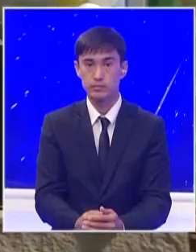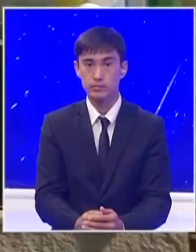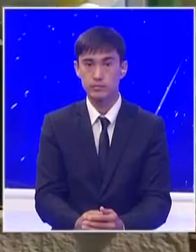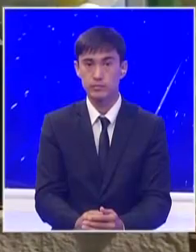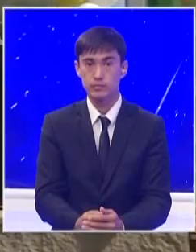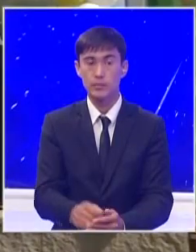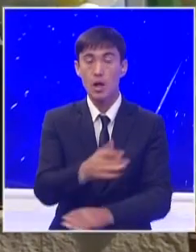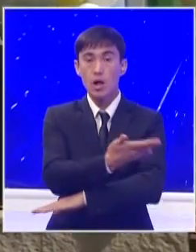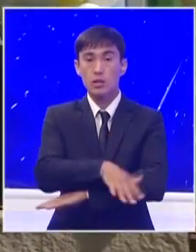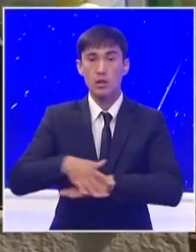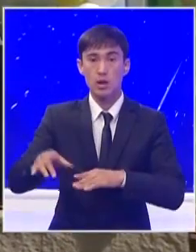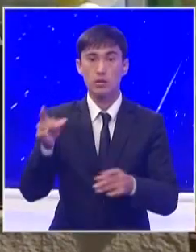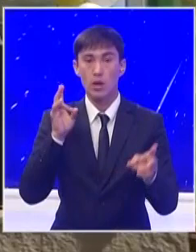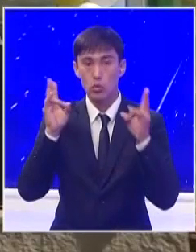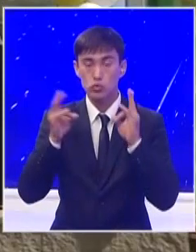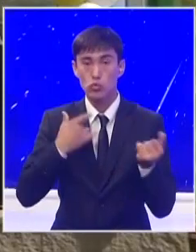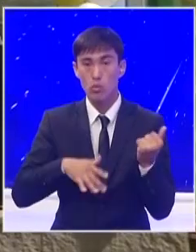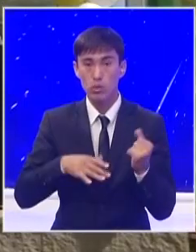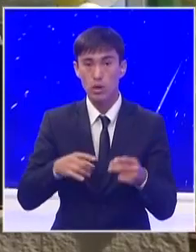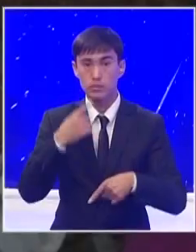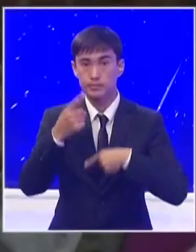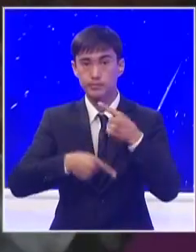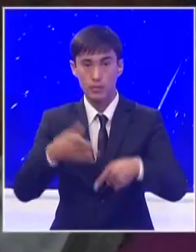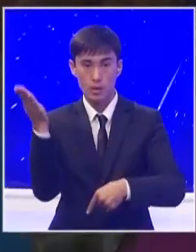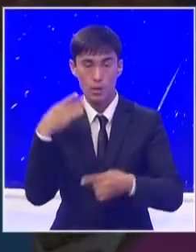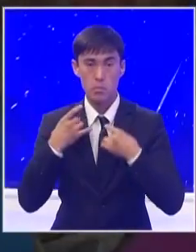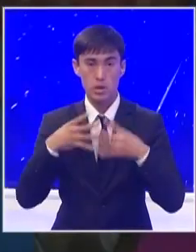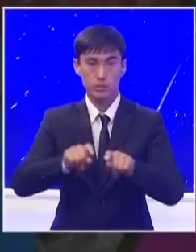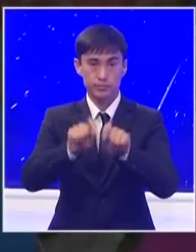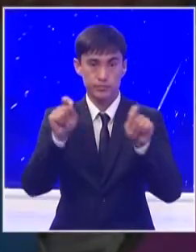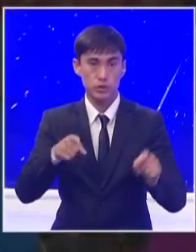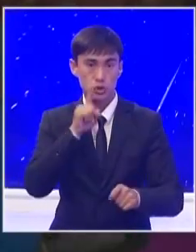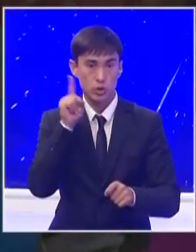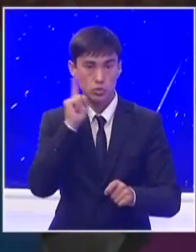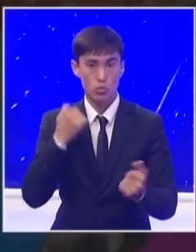Дала даусы домбыра, көне аспапқа арналған мерекелік шараның шымылдығын жас